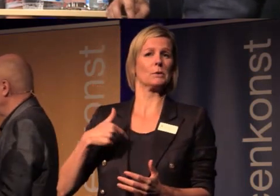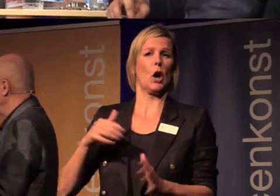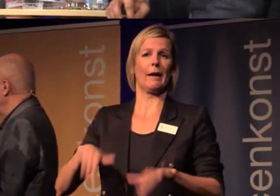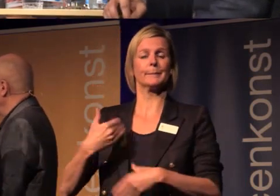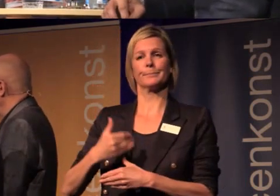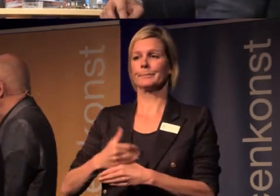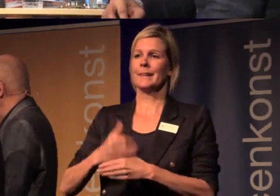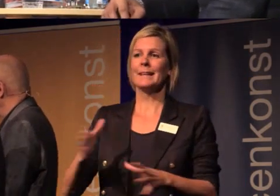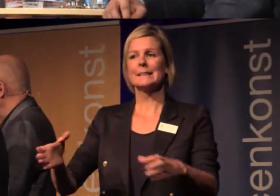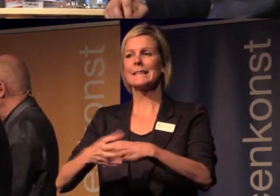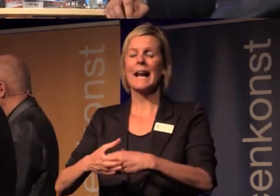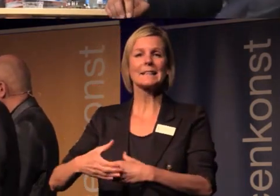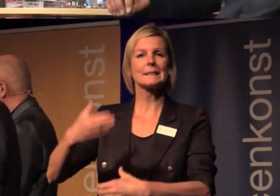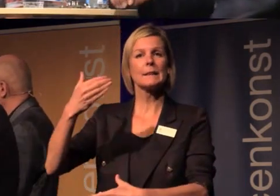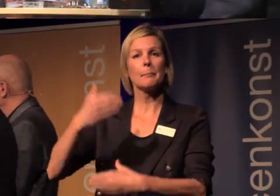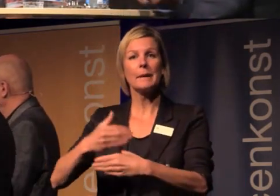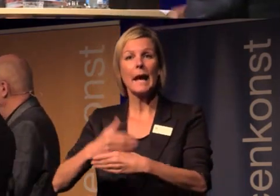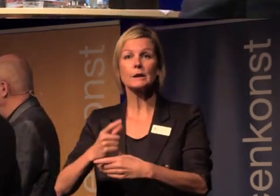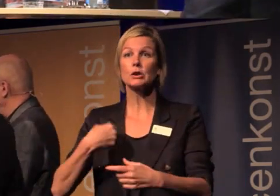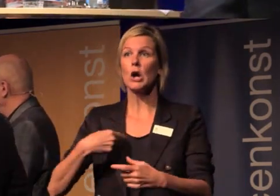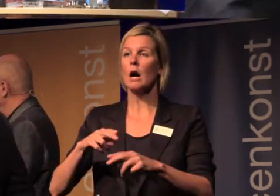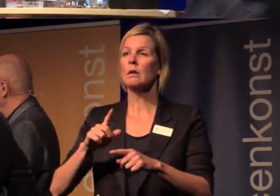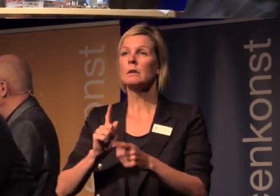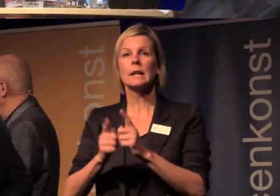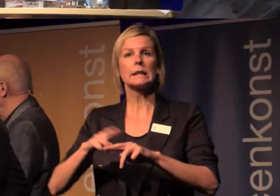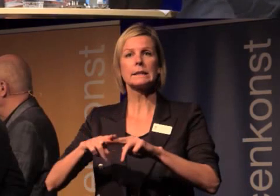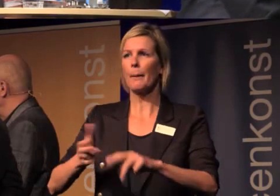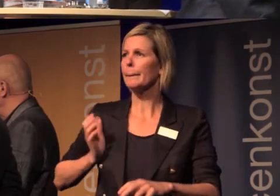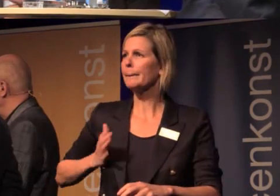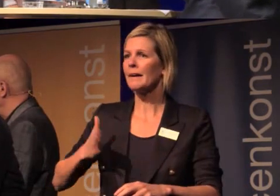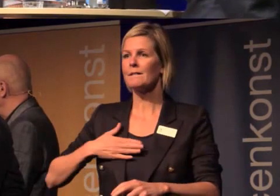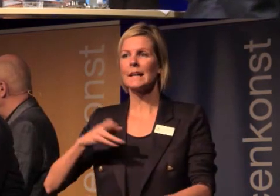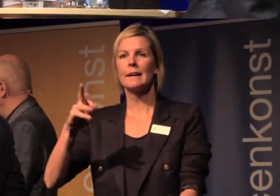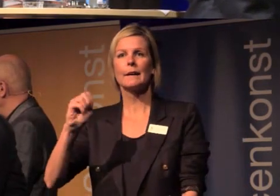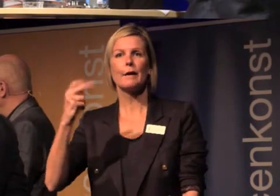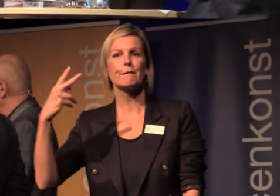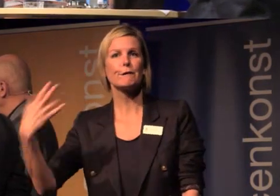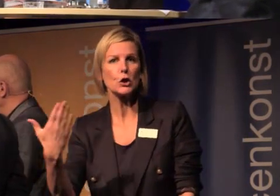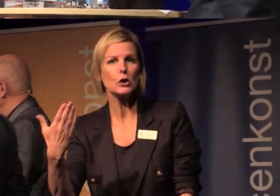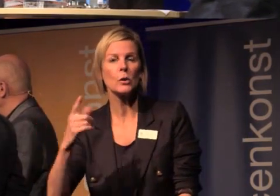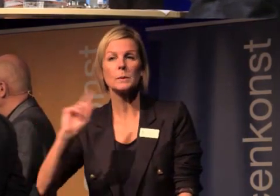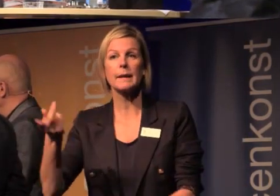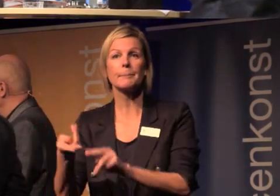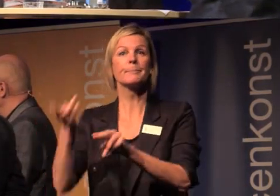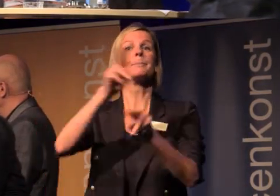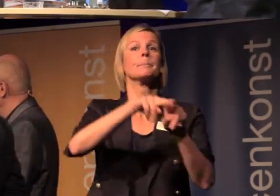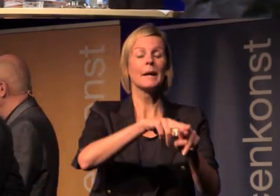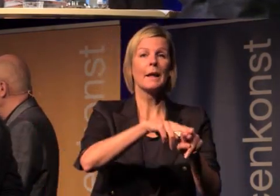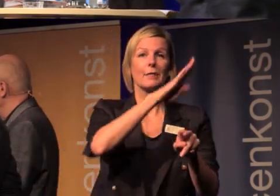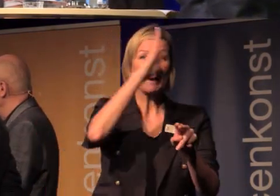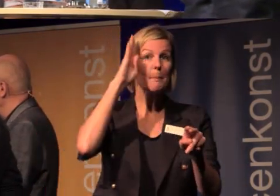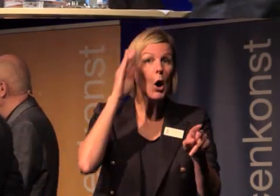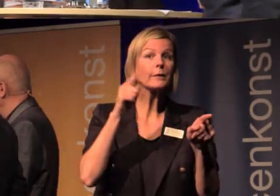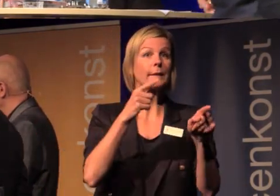att vara med i en lokal revy, eller då minskar också avståndet till att faktiskt gå på Dramaten så småningom. Att kunna delta i